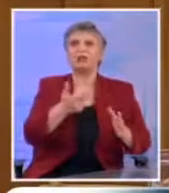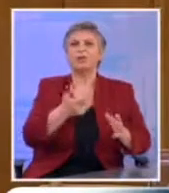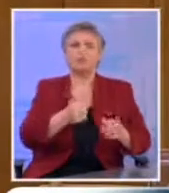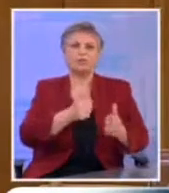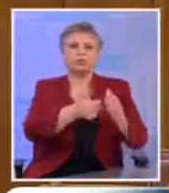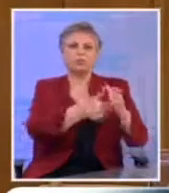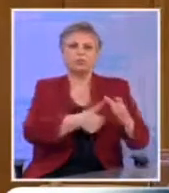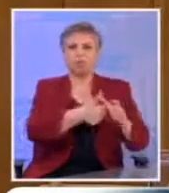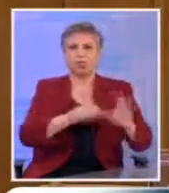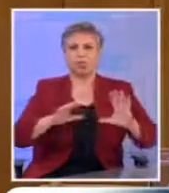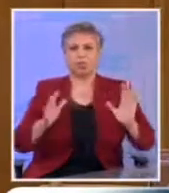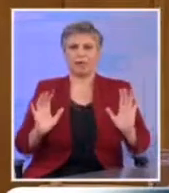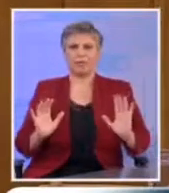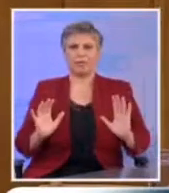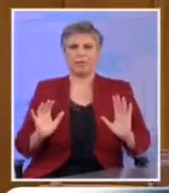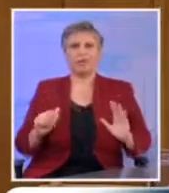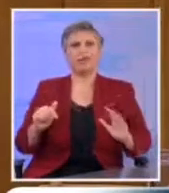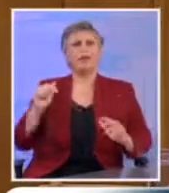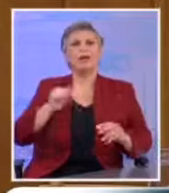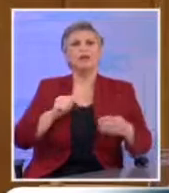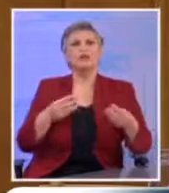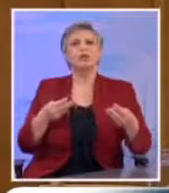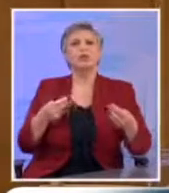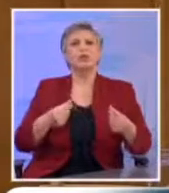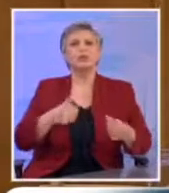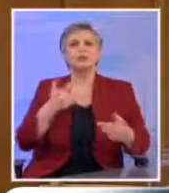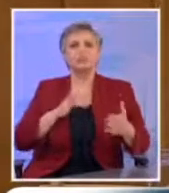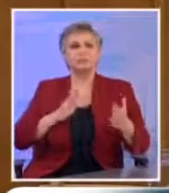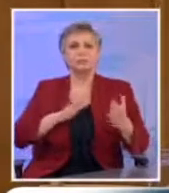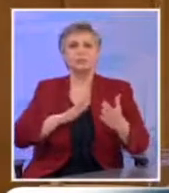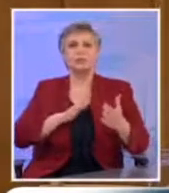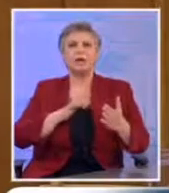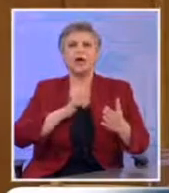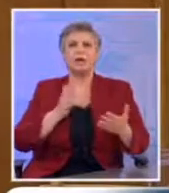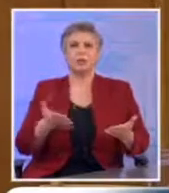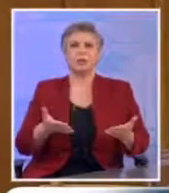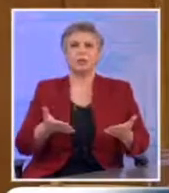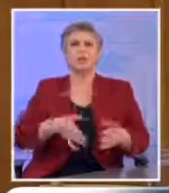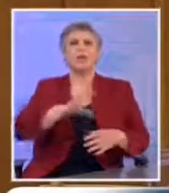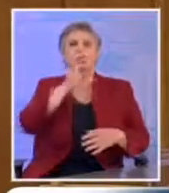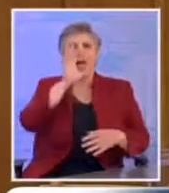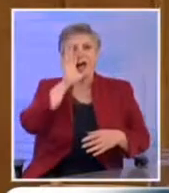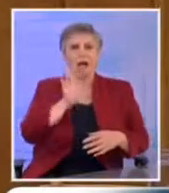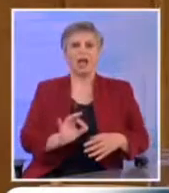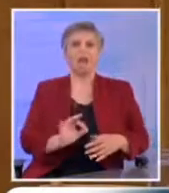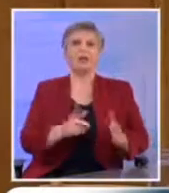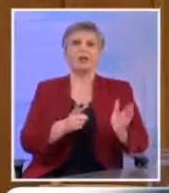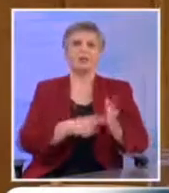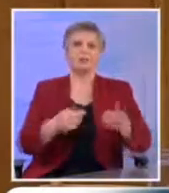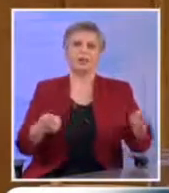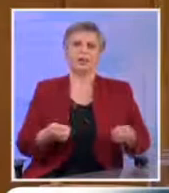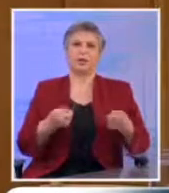Και αυτό δεν είναι μια προσέγγιση μόνο ανθρωπιστική. Είναι μια προσέγγιση ρεαλιστική που